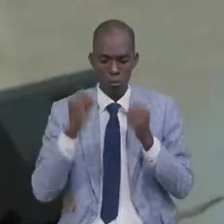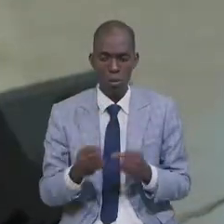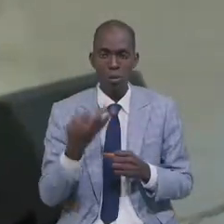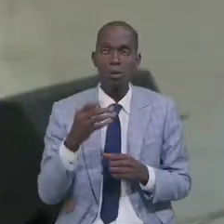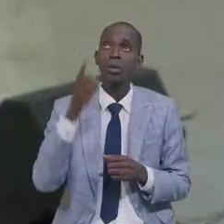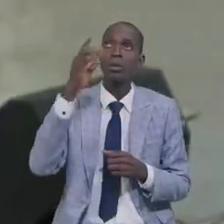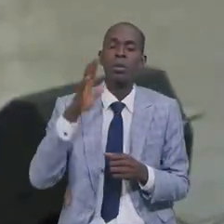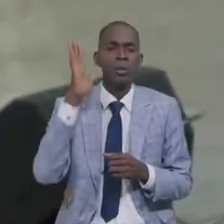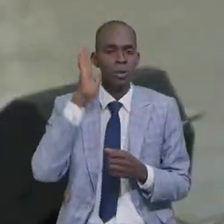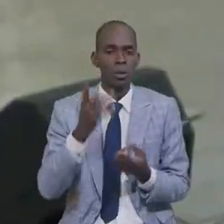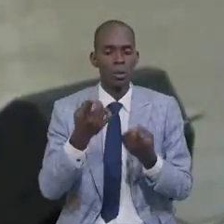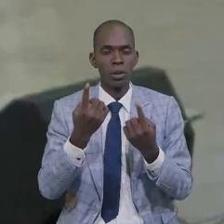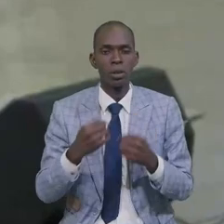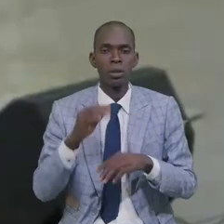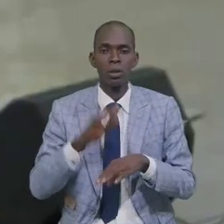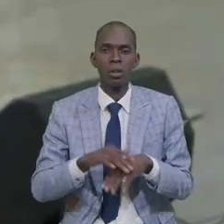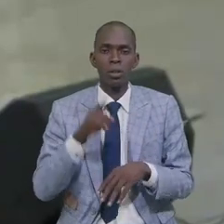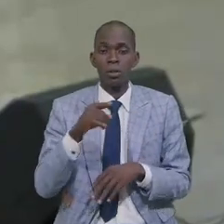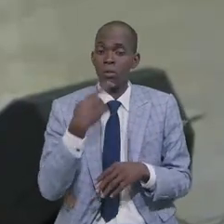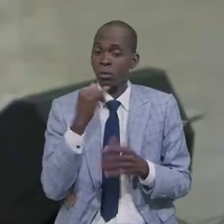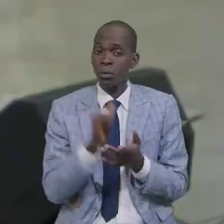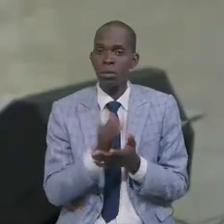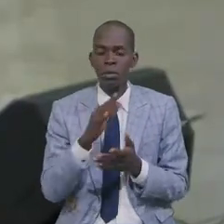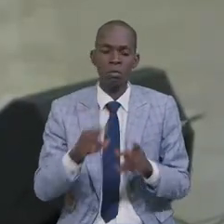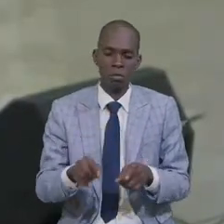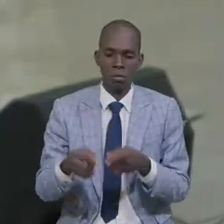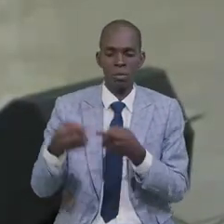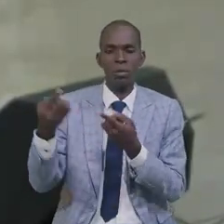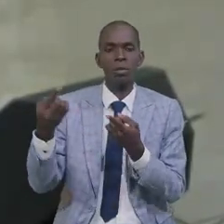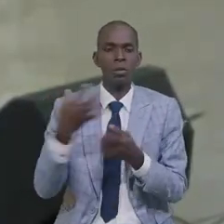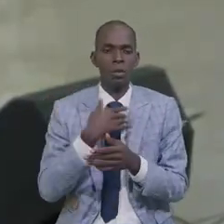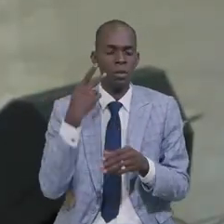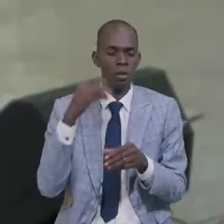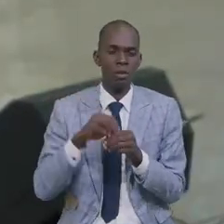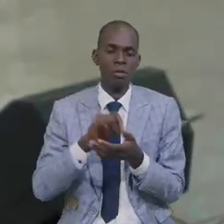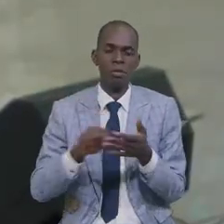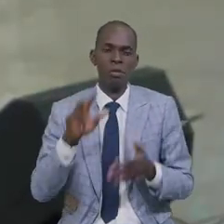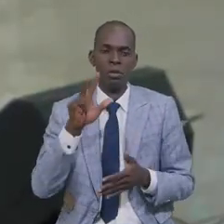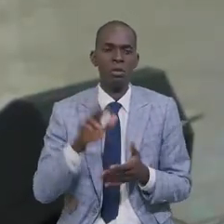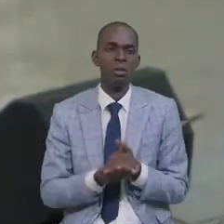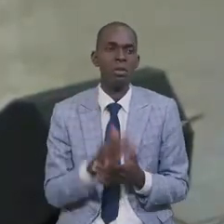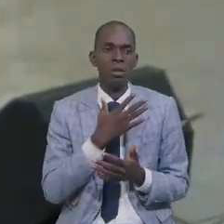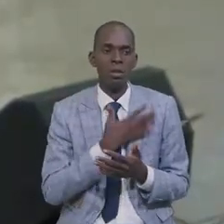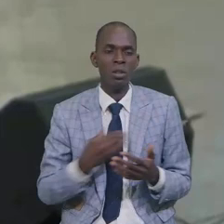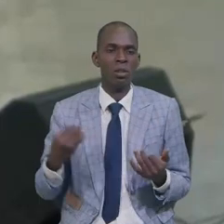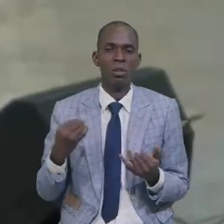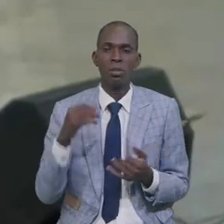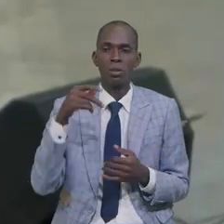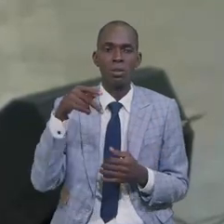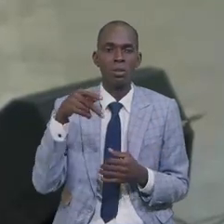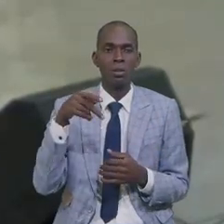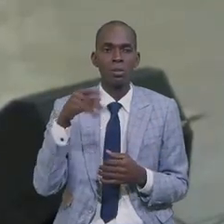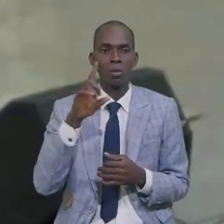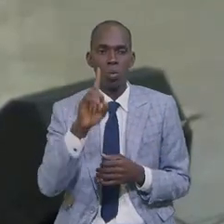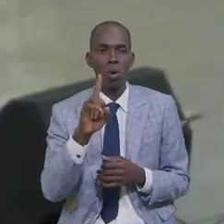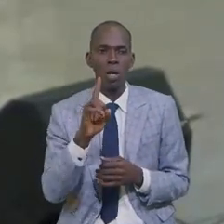puissance de Dieu descendent sur vous. Et dit, allez, verset 3, et l'un d'eux